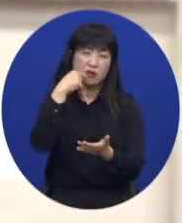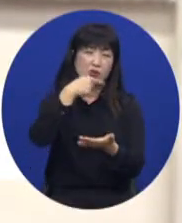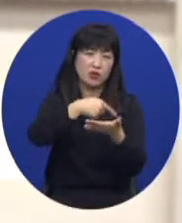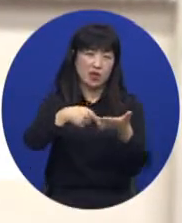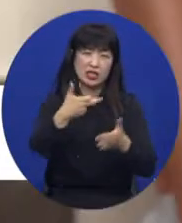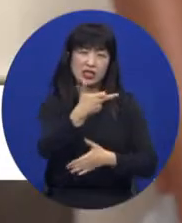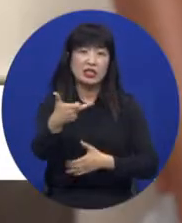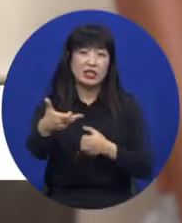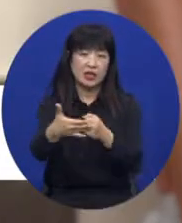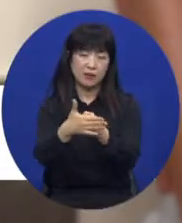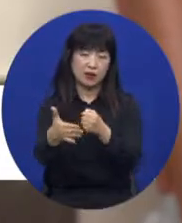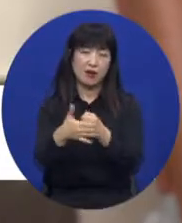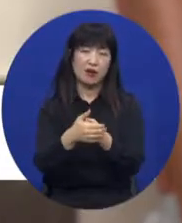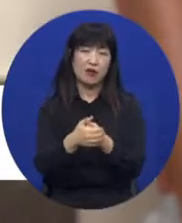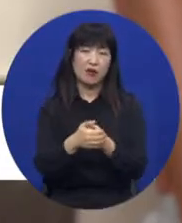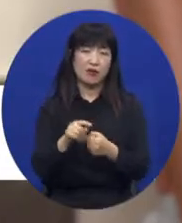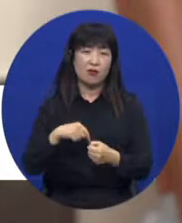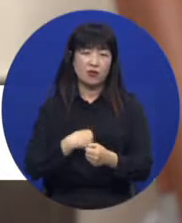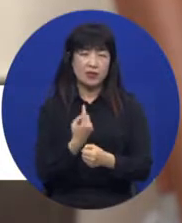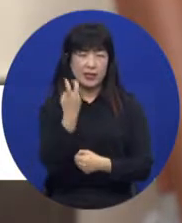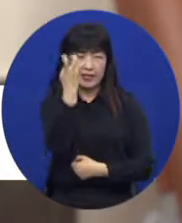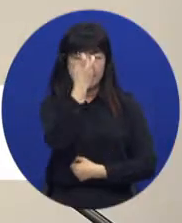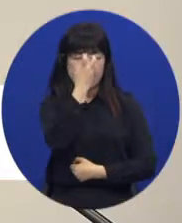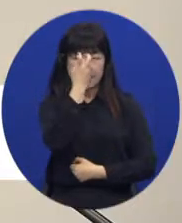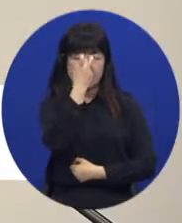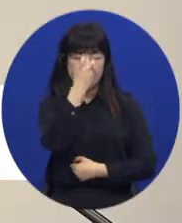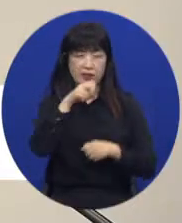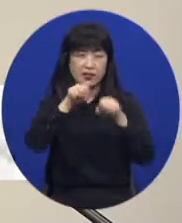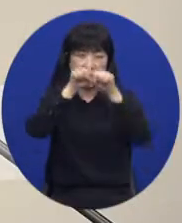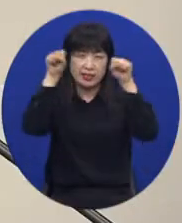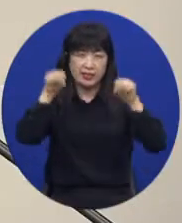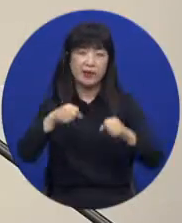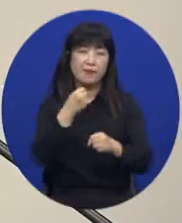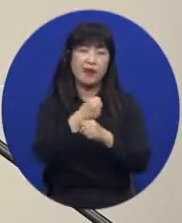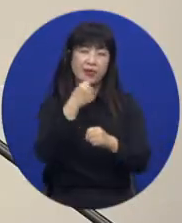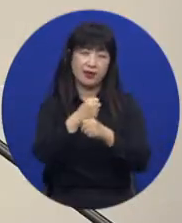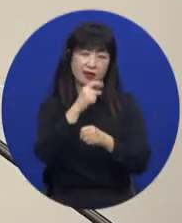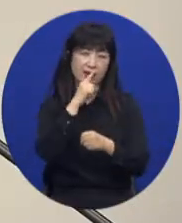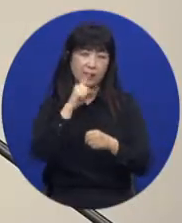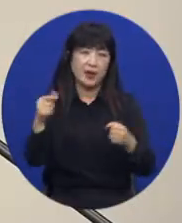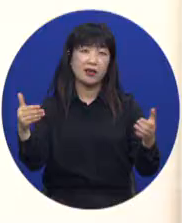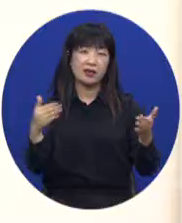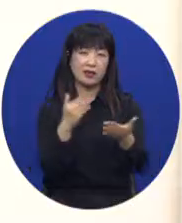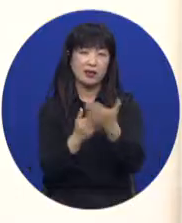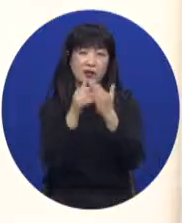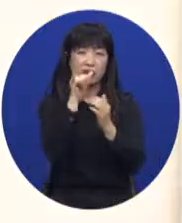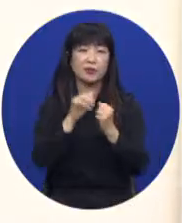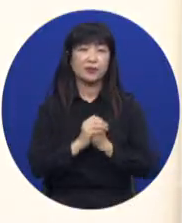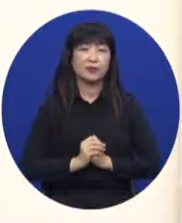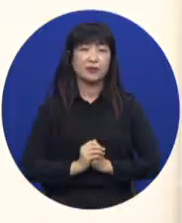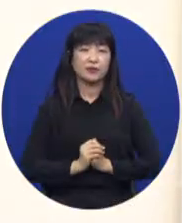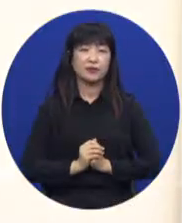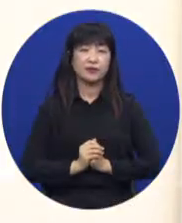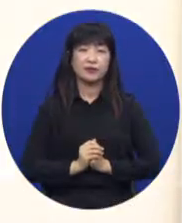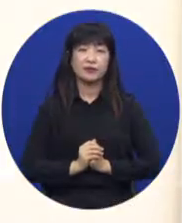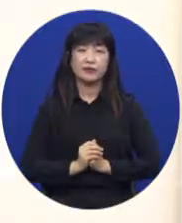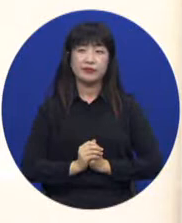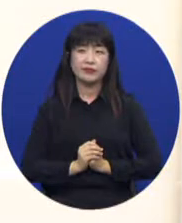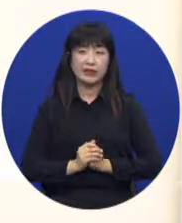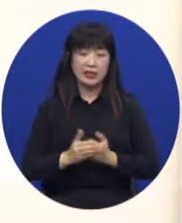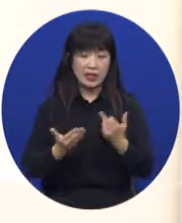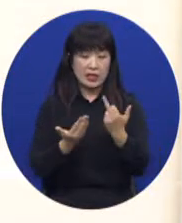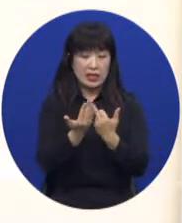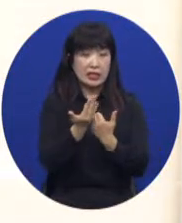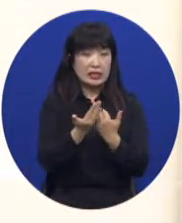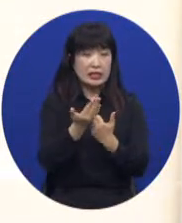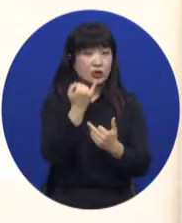가운데 독자적인 감시 체계를 구축해야 한다는 지적도 나왔습니다. 제주